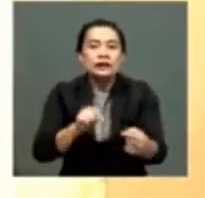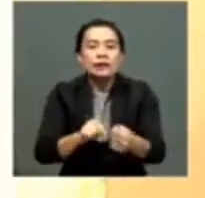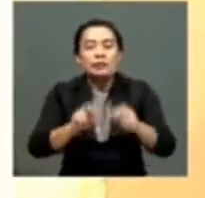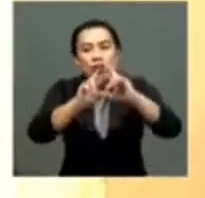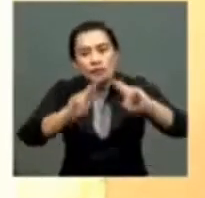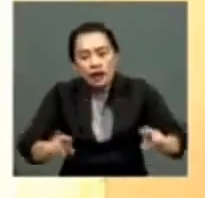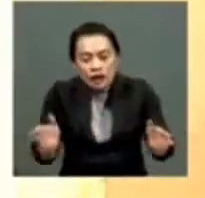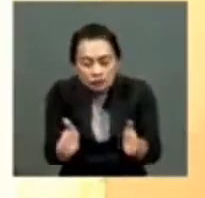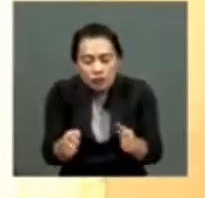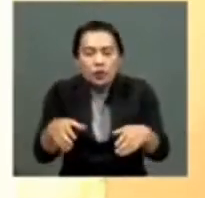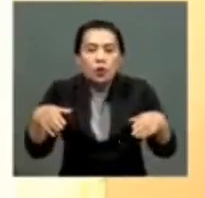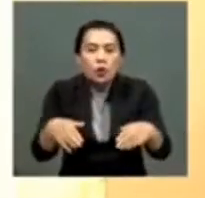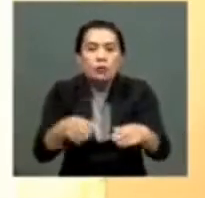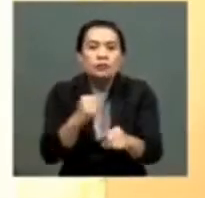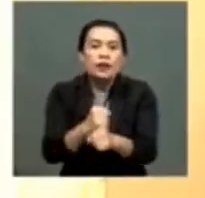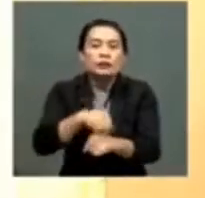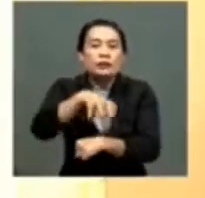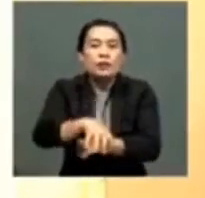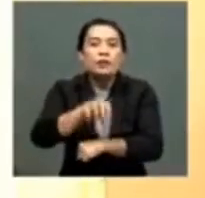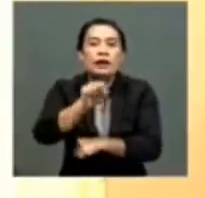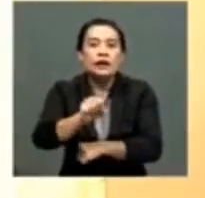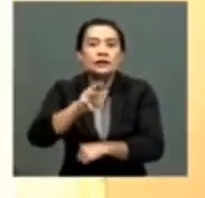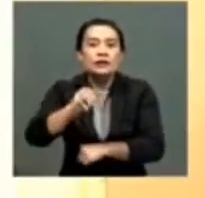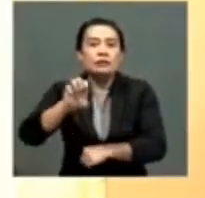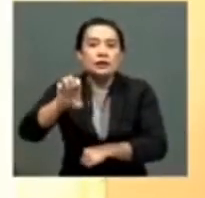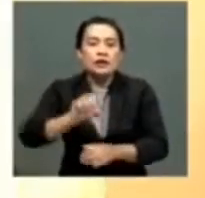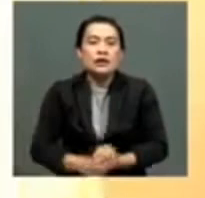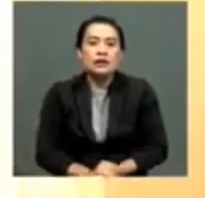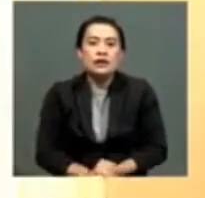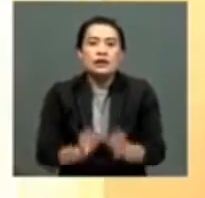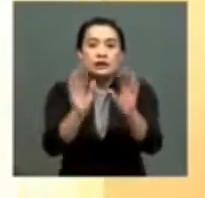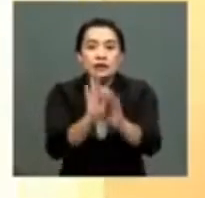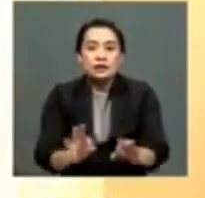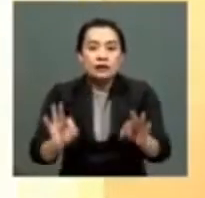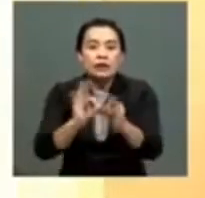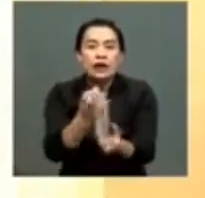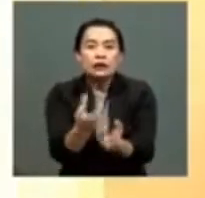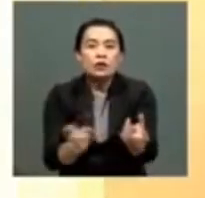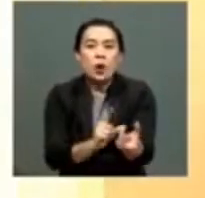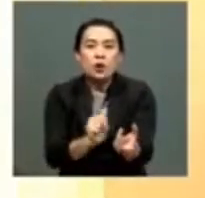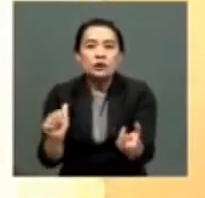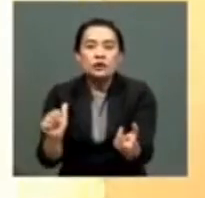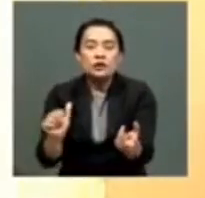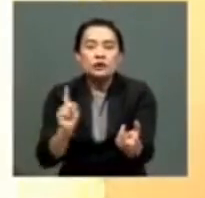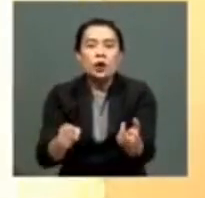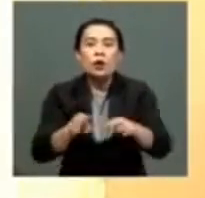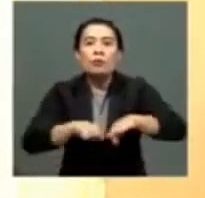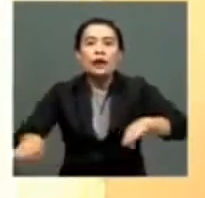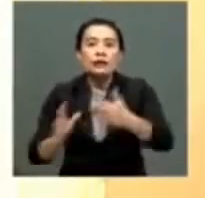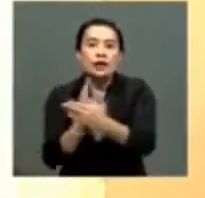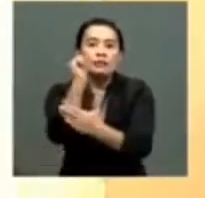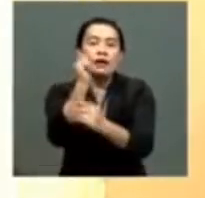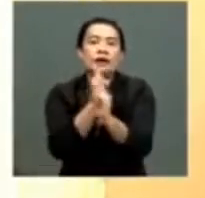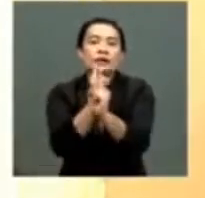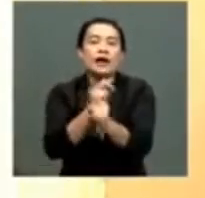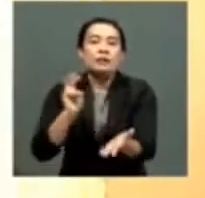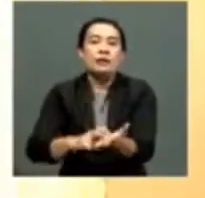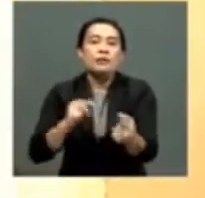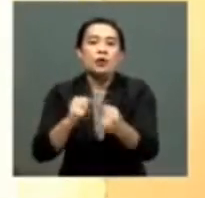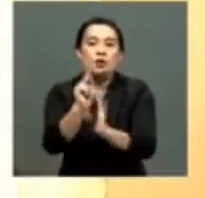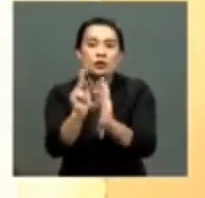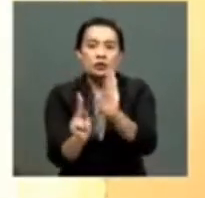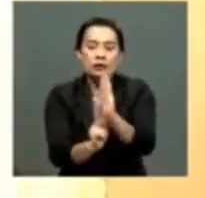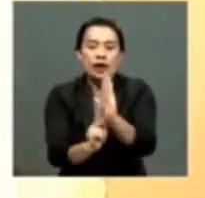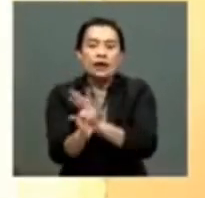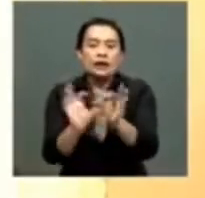กลุ่ม SME ทั่วประเทศโดยต้องเป็นสินค้าที่มีคุณภาพผ่านมาตรฐานรับรองตามกฎหมายและจะต้องจัดทำบัญชีผ